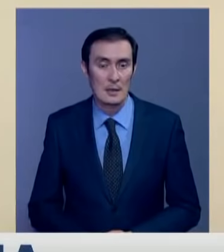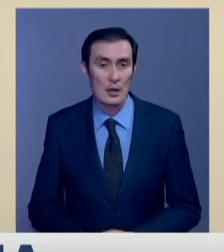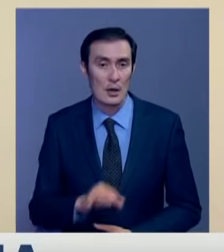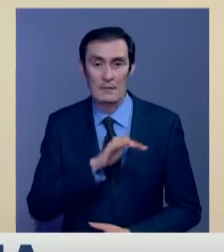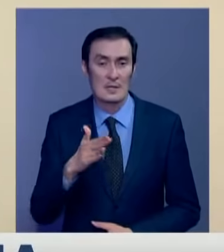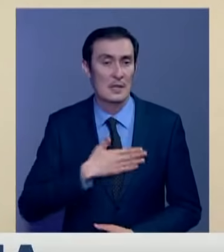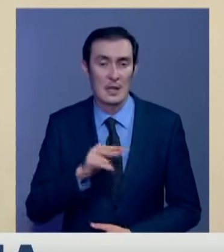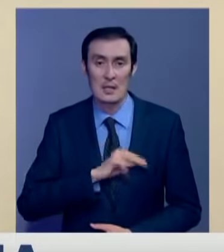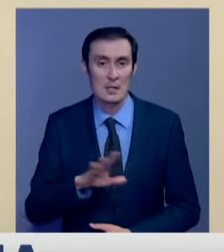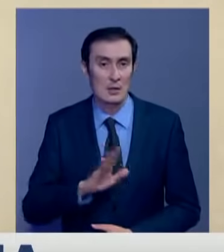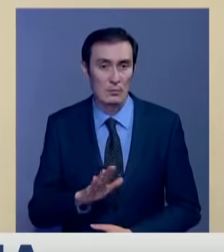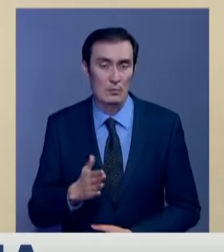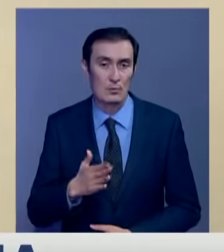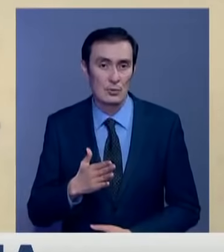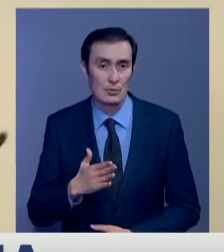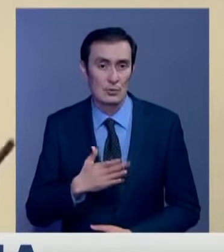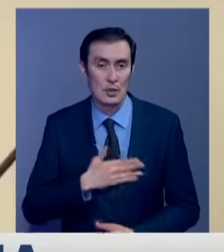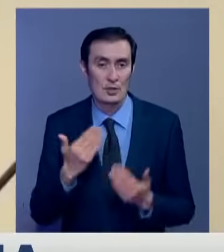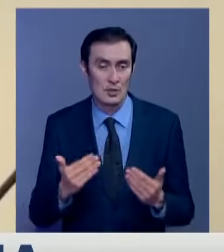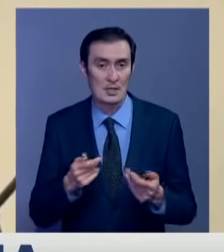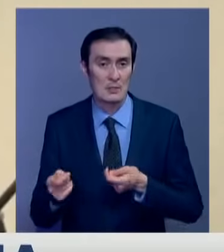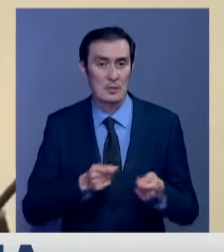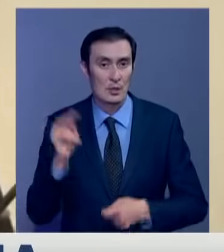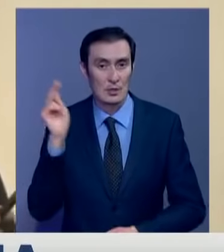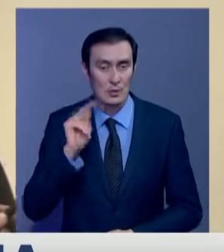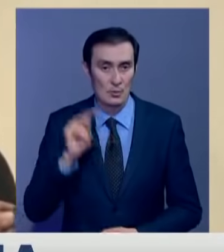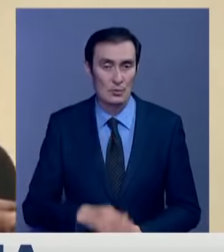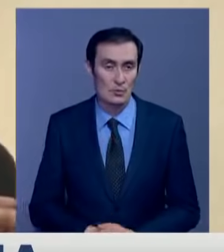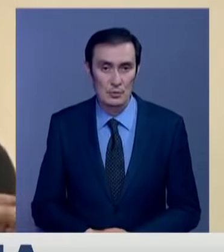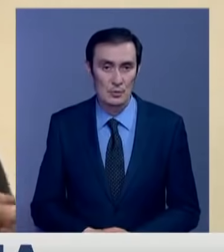Официально я не работаю, но я стажируюсь на администратора.